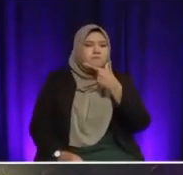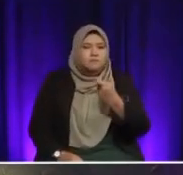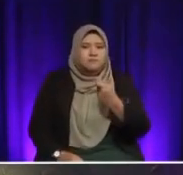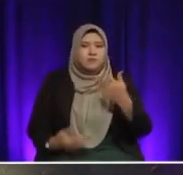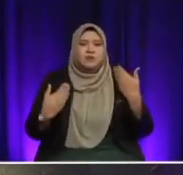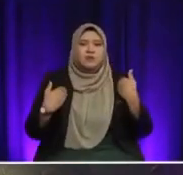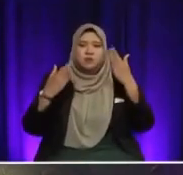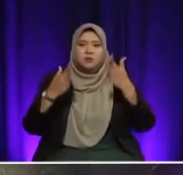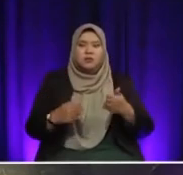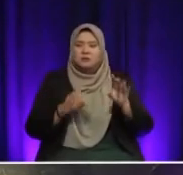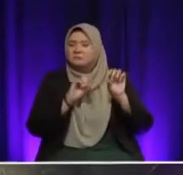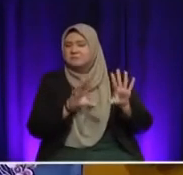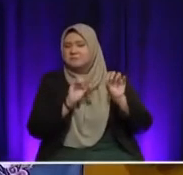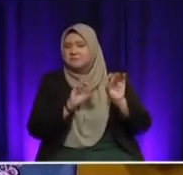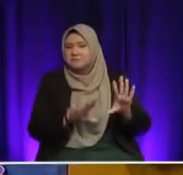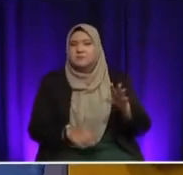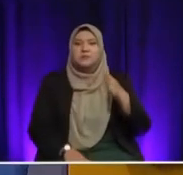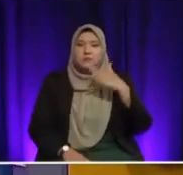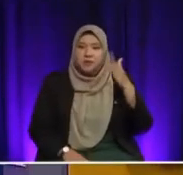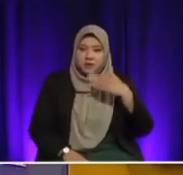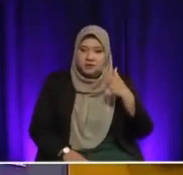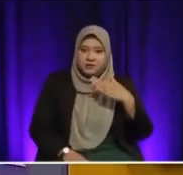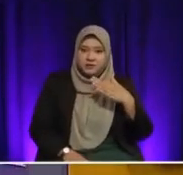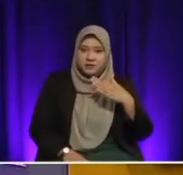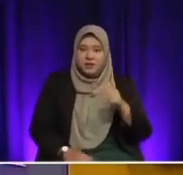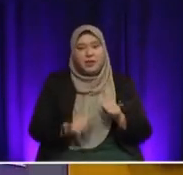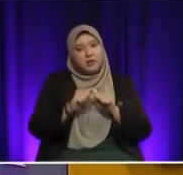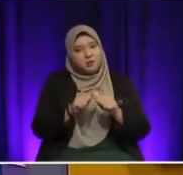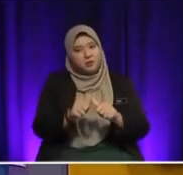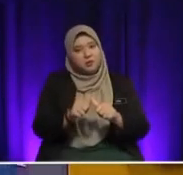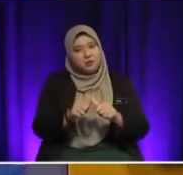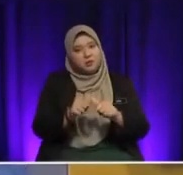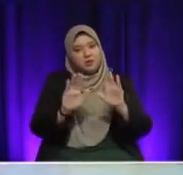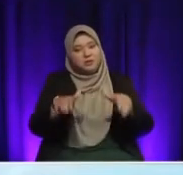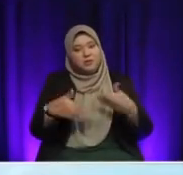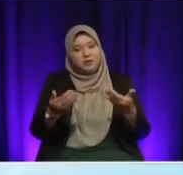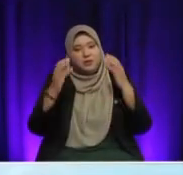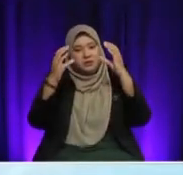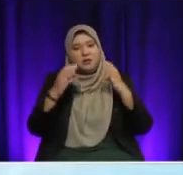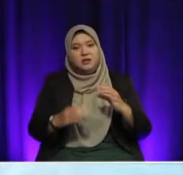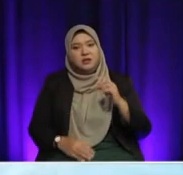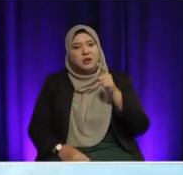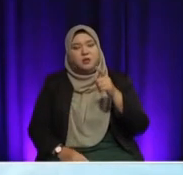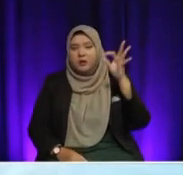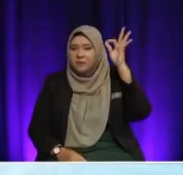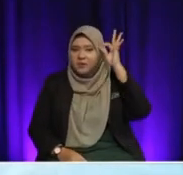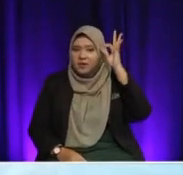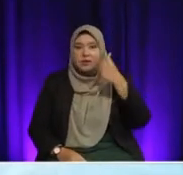ikan pekasam. Kita ada sekali lagi mesti seragam. Lepas tu salutan dia